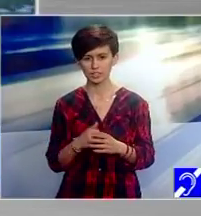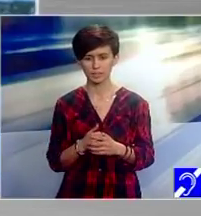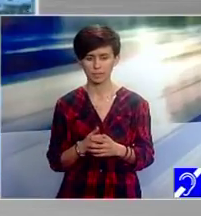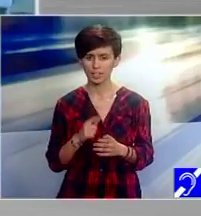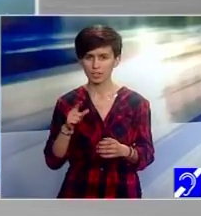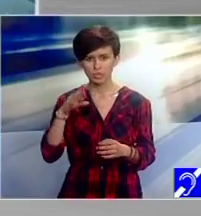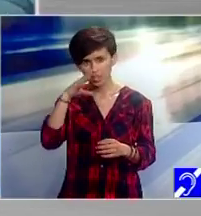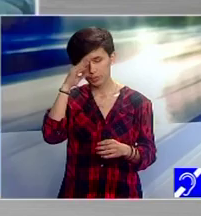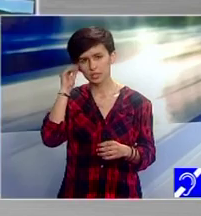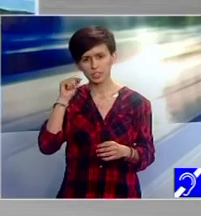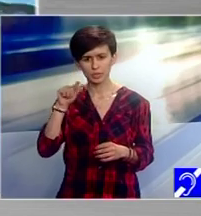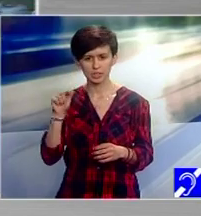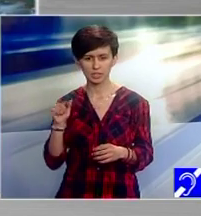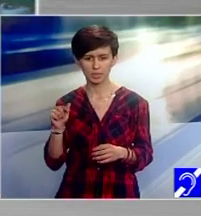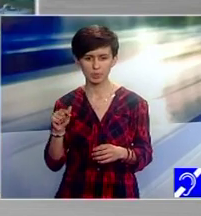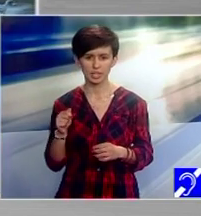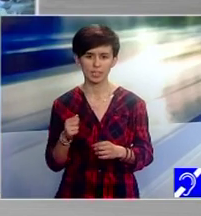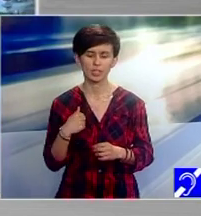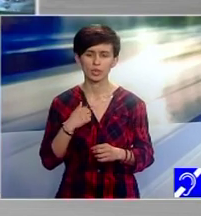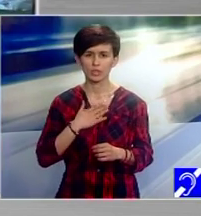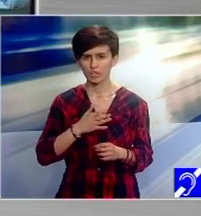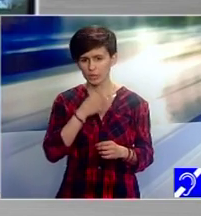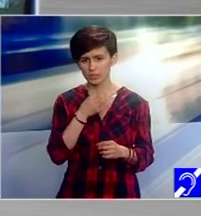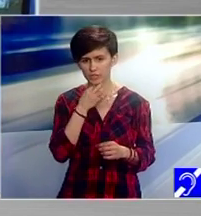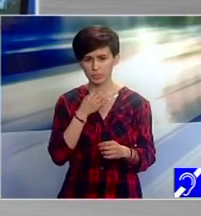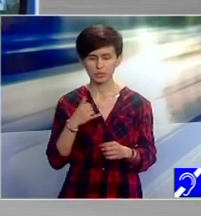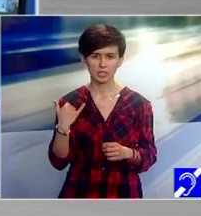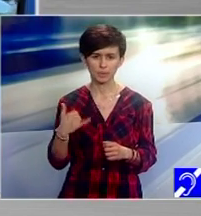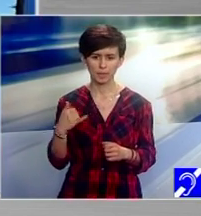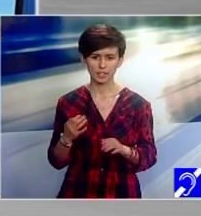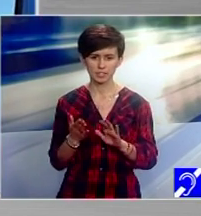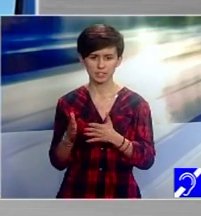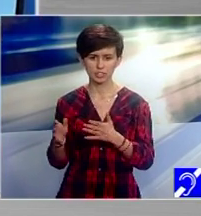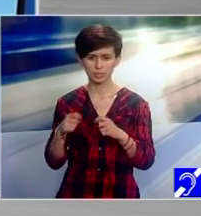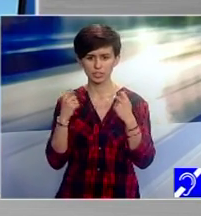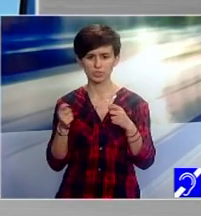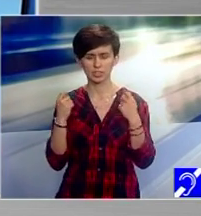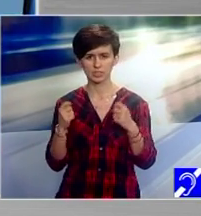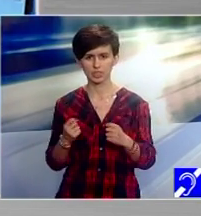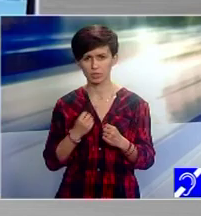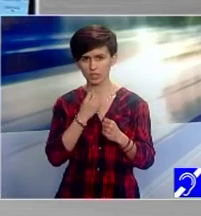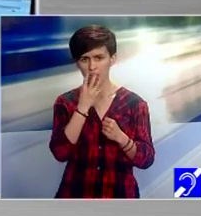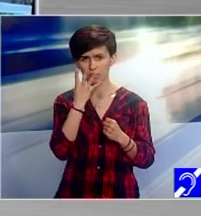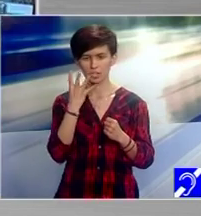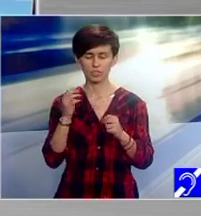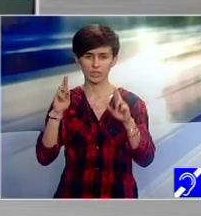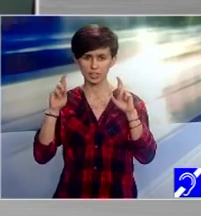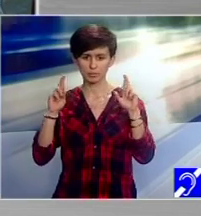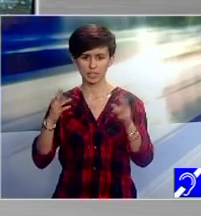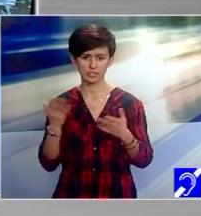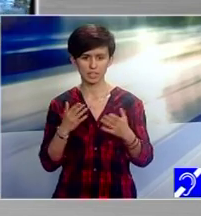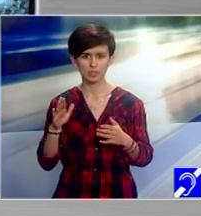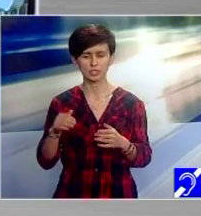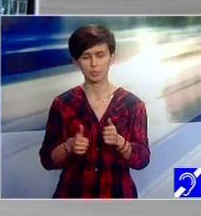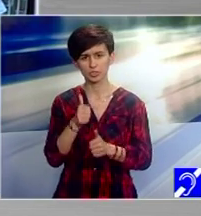întorc imediat la dumneavoastră și o să vă rog să ne răspundeți. Vreau să vă spun, doamnelor, domnilor, că astăzi debutează și Festivalul Flori de Speranță, care va avea și concursul